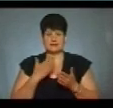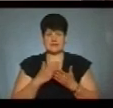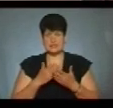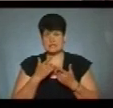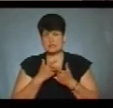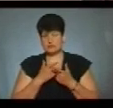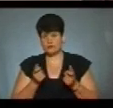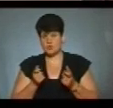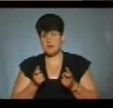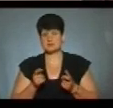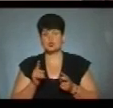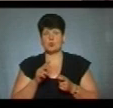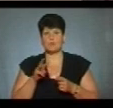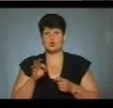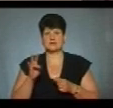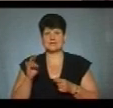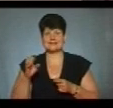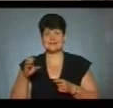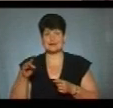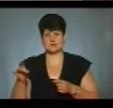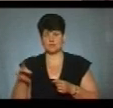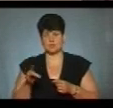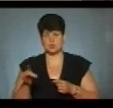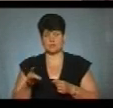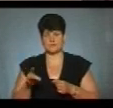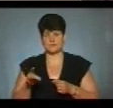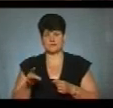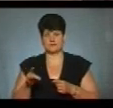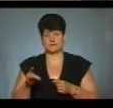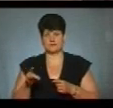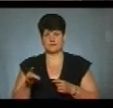що от, по Монастириському районі